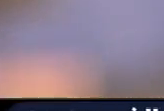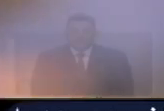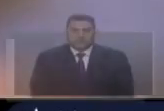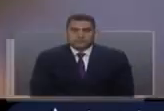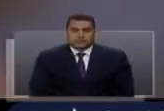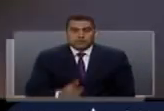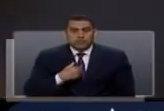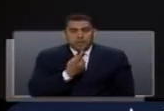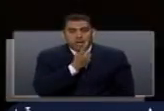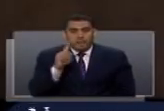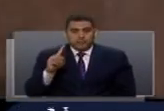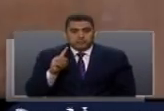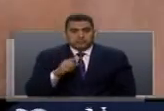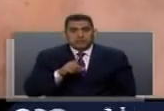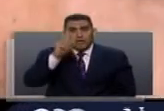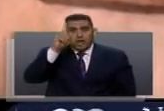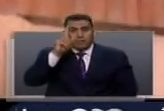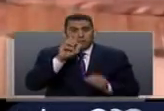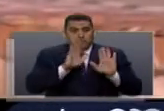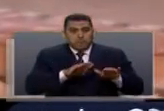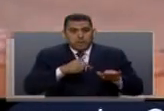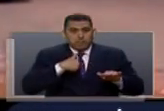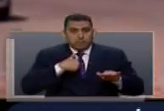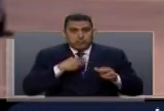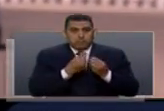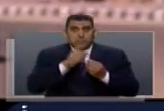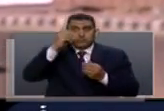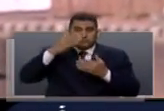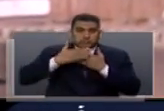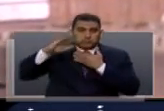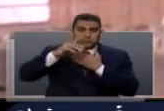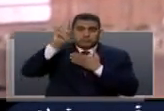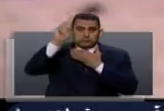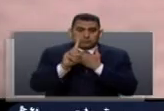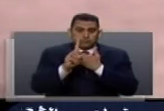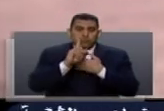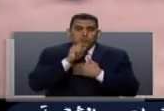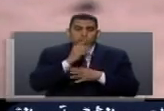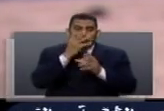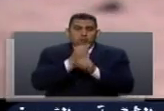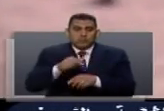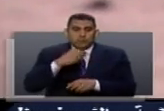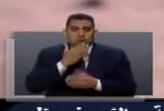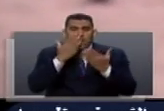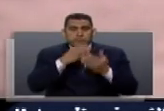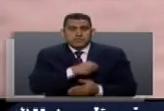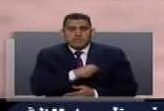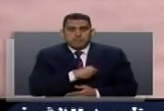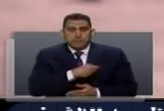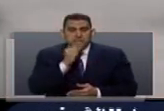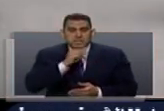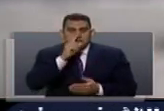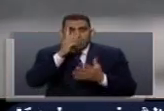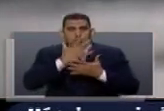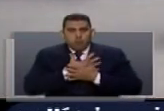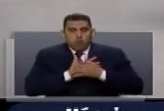حرقان مش ممكن ابدا ان ربنا يخلي ما بينا وما بينه الشخصيه دي فضلت طول عمري ادعي الدعاء ده يا مقلب القل ثبت قلبي على